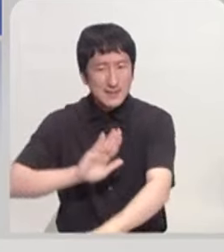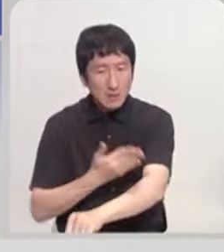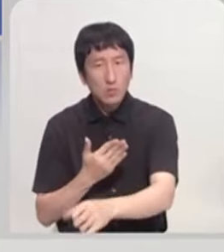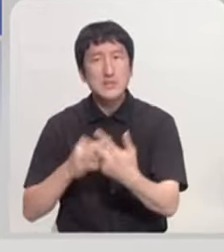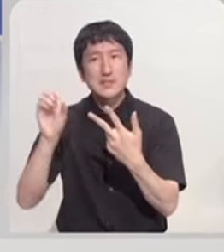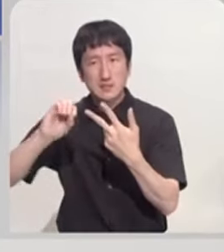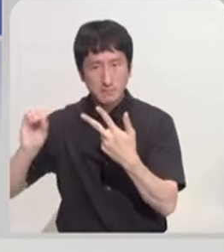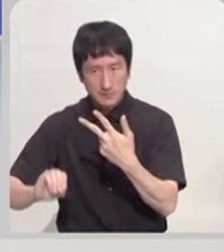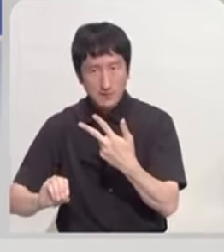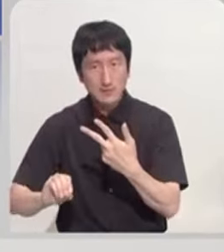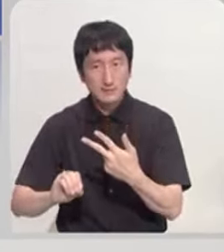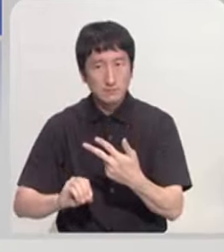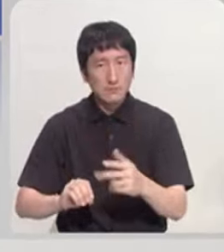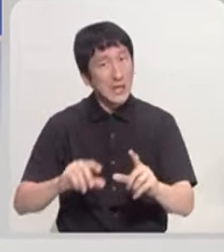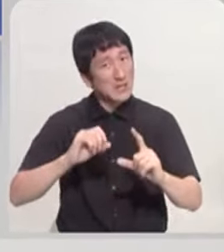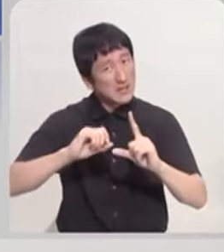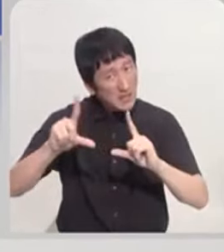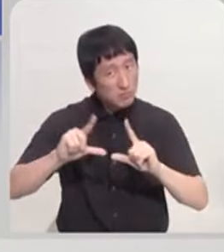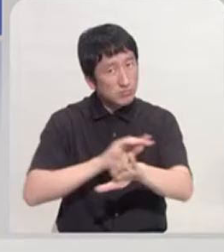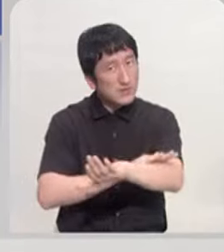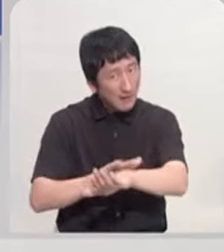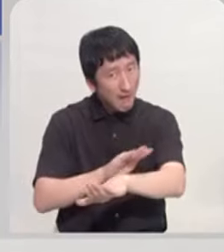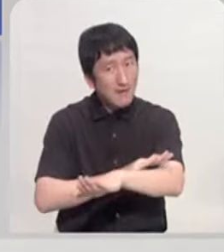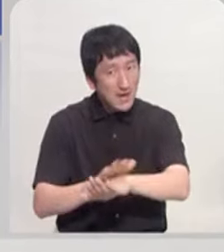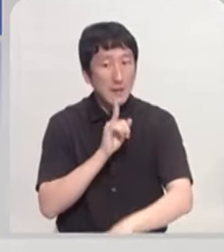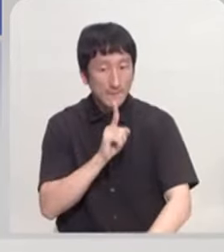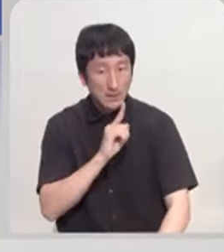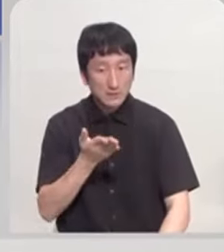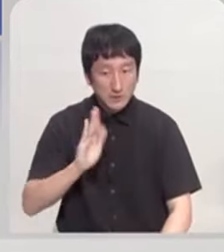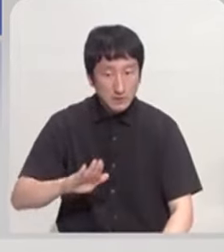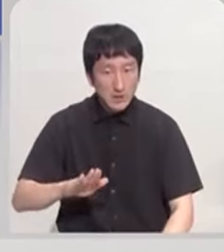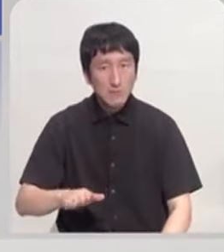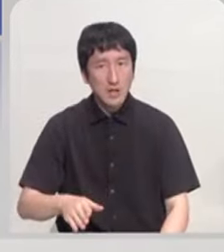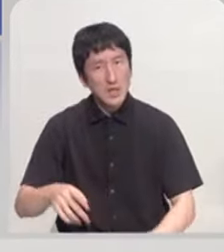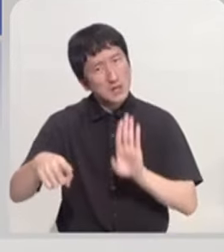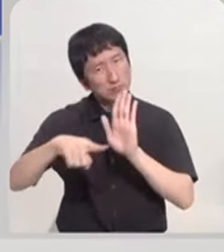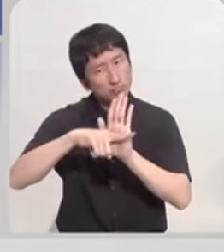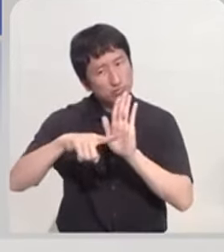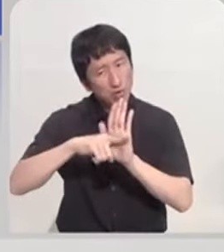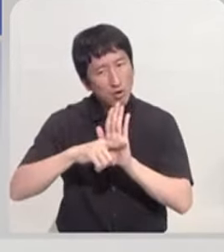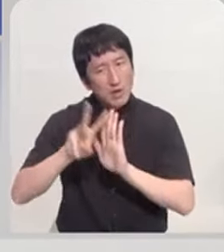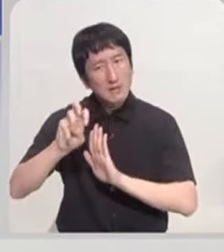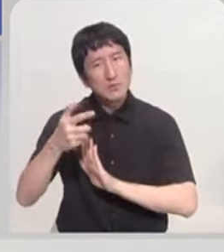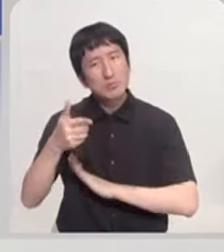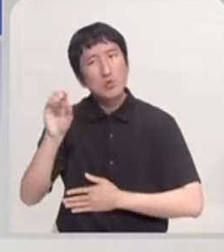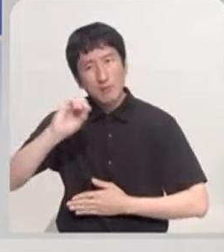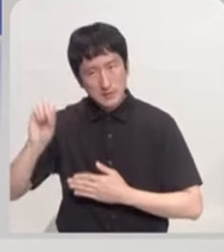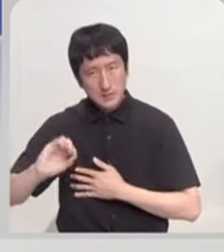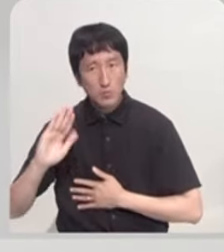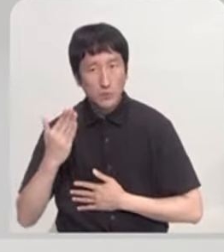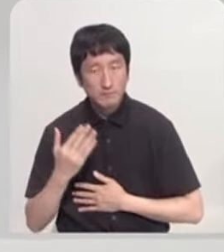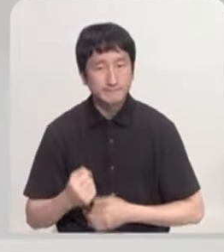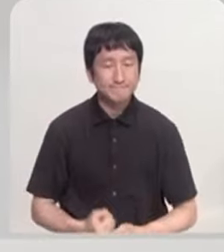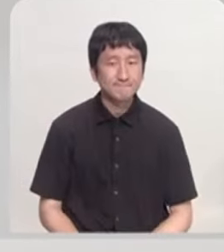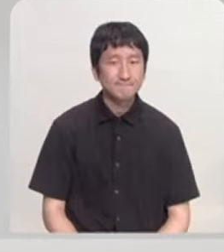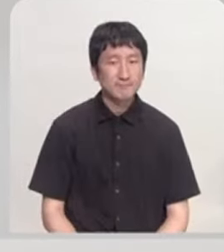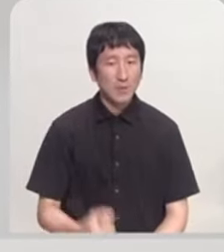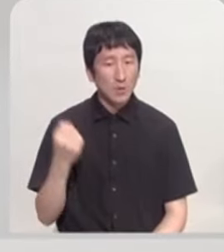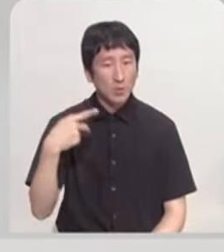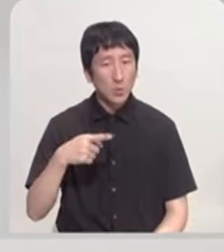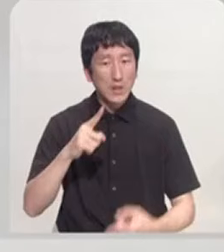이상이 소통을 잘하고 있다고 평가했지만 그렇지 않다는 답변도 30% 넘게 나왔습니다